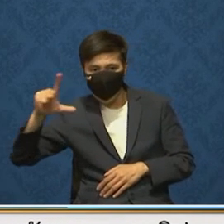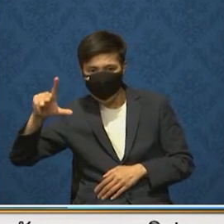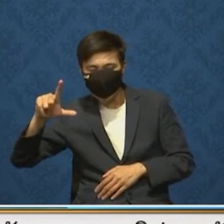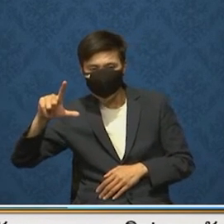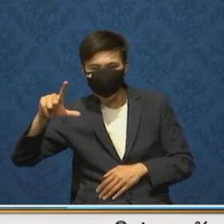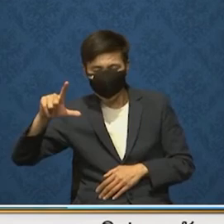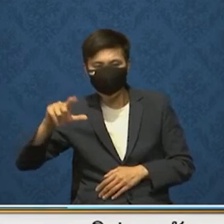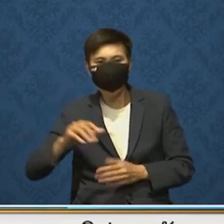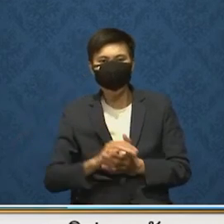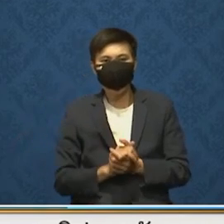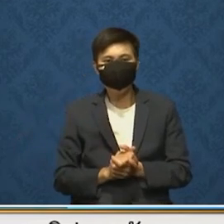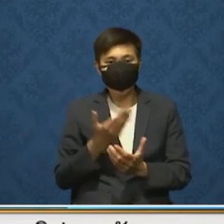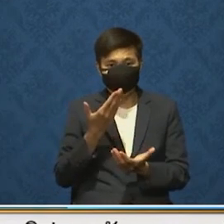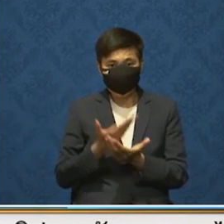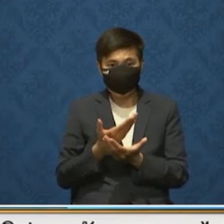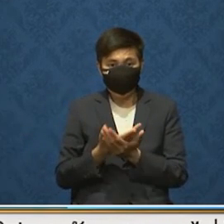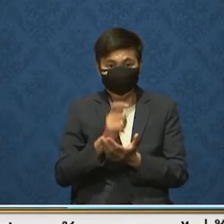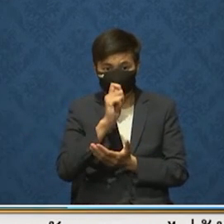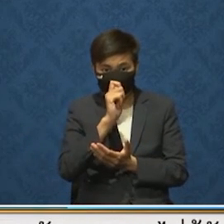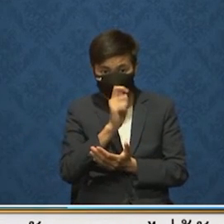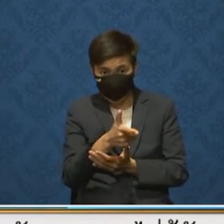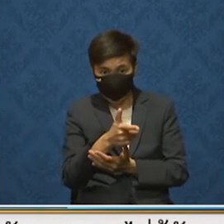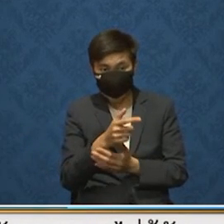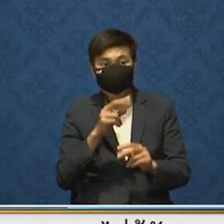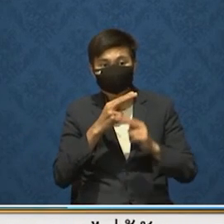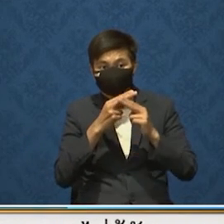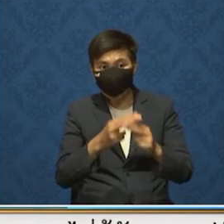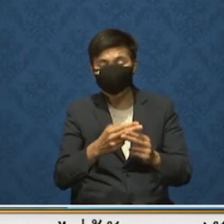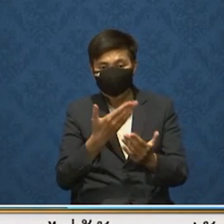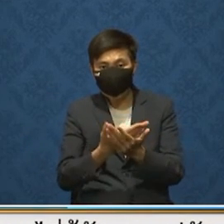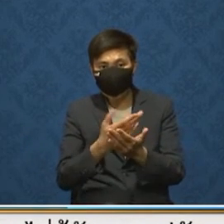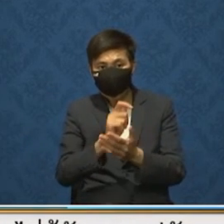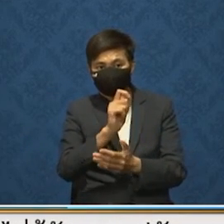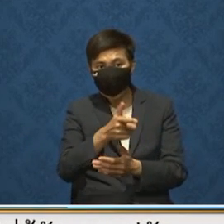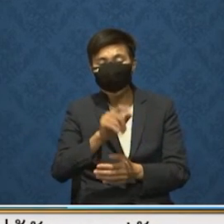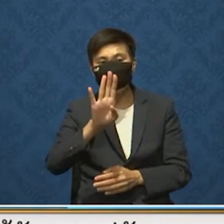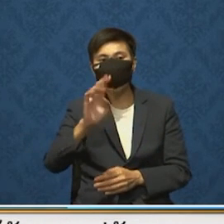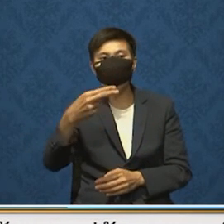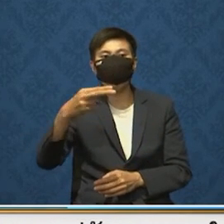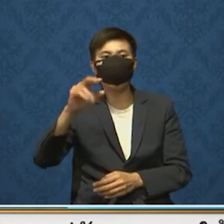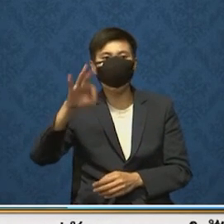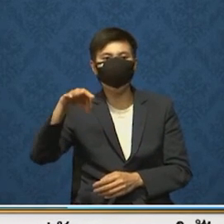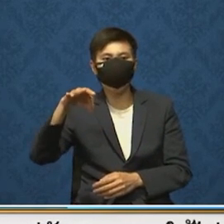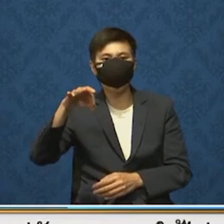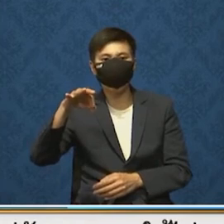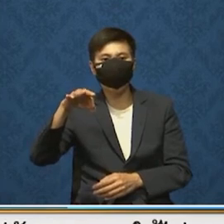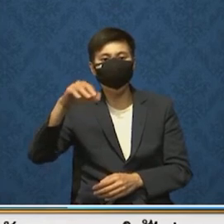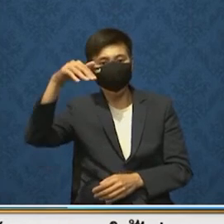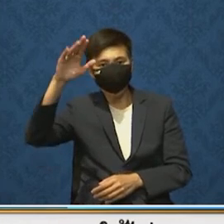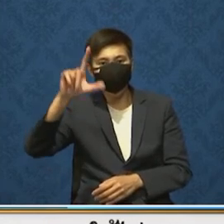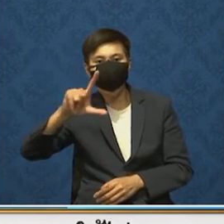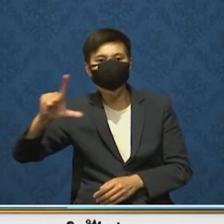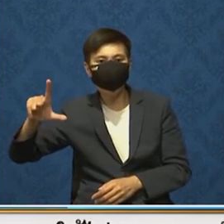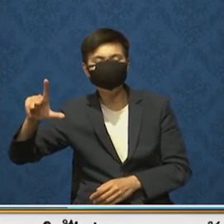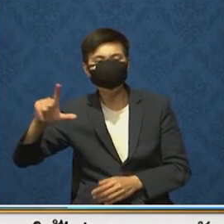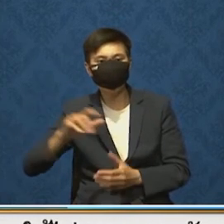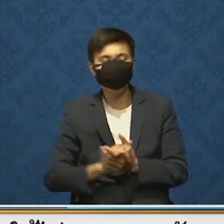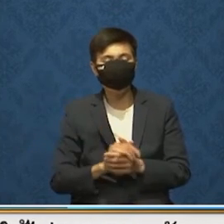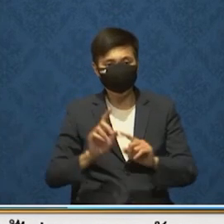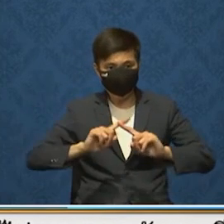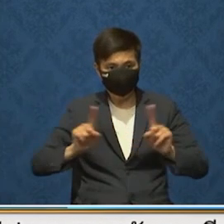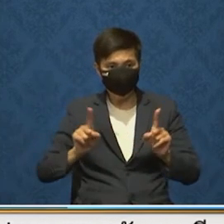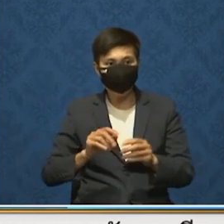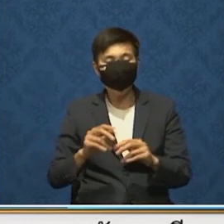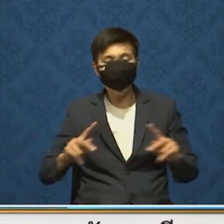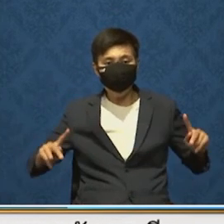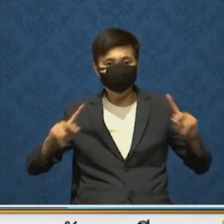เฉินเดือนก็จ้างนะผมบอกวเฉินเดอนก็จ้าง49,000 กวล้านแต่งบกระส่วปสังคมถึง